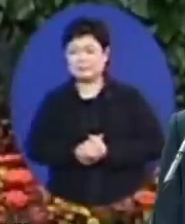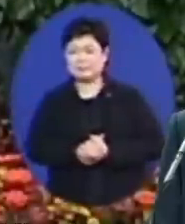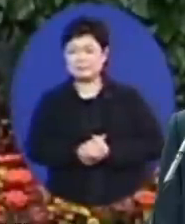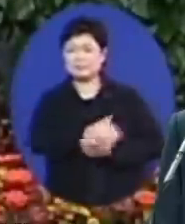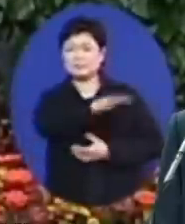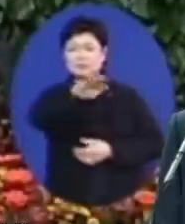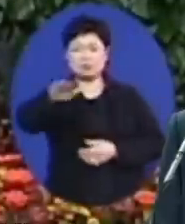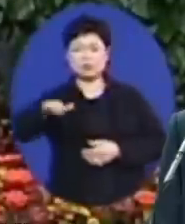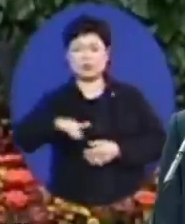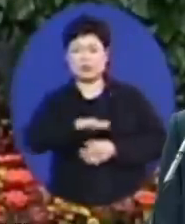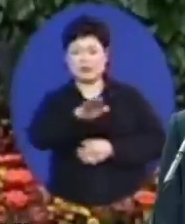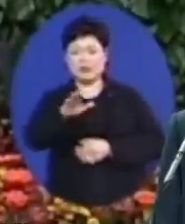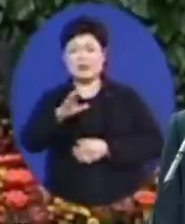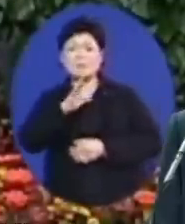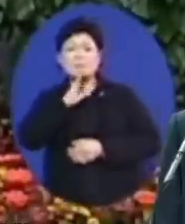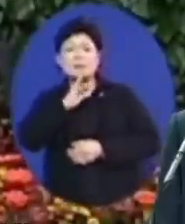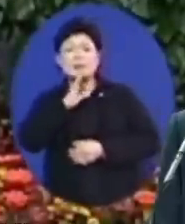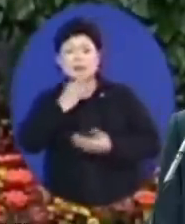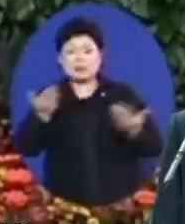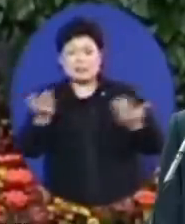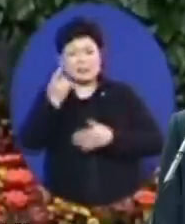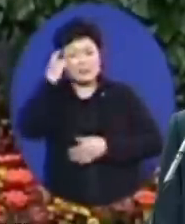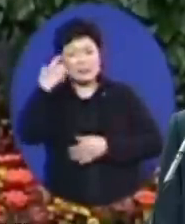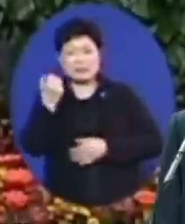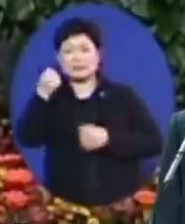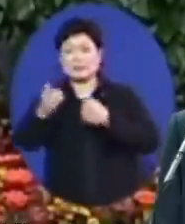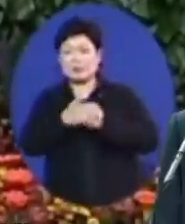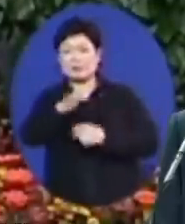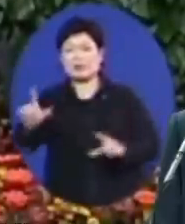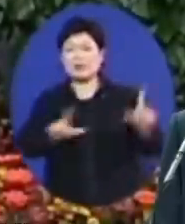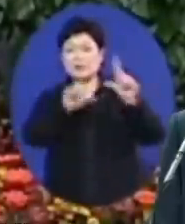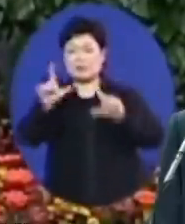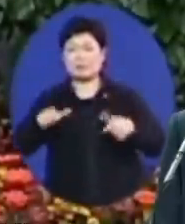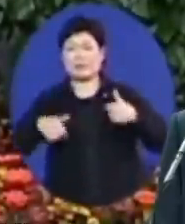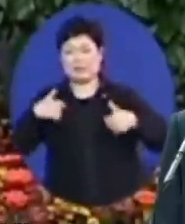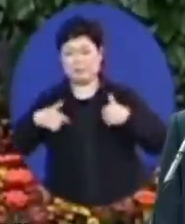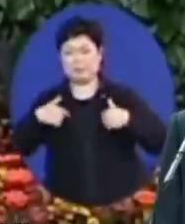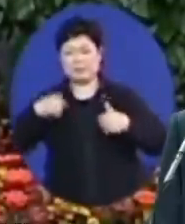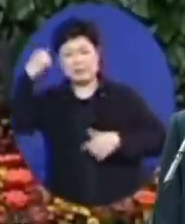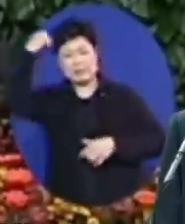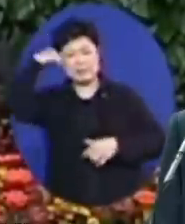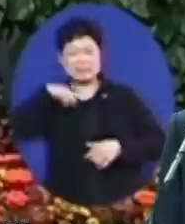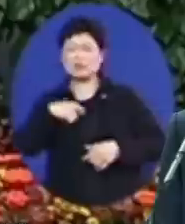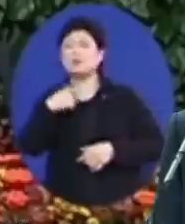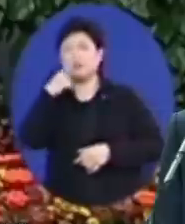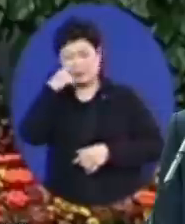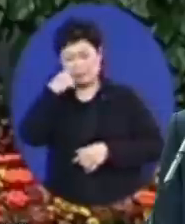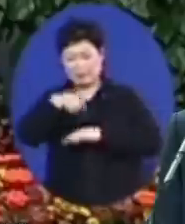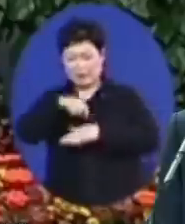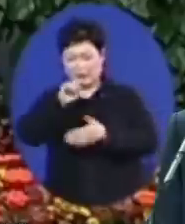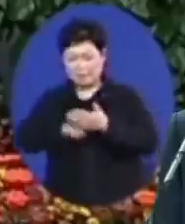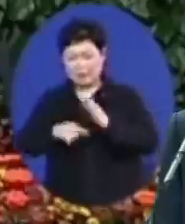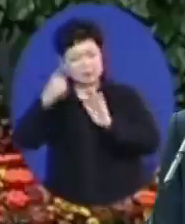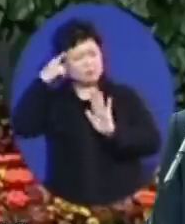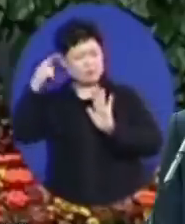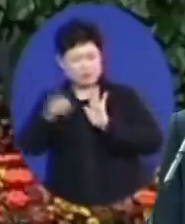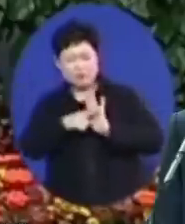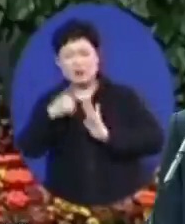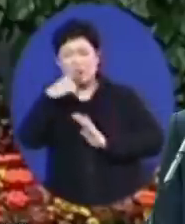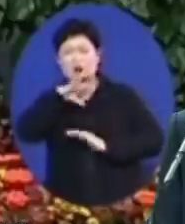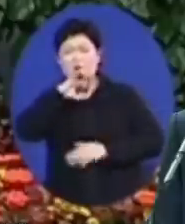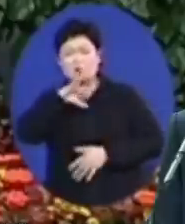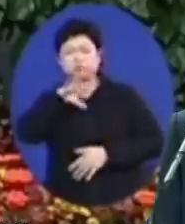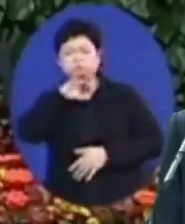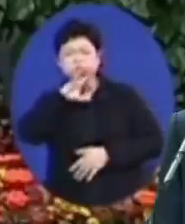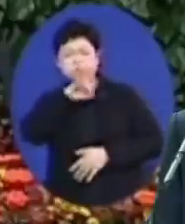우리가 당연한 것이라고 생각하기 때문에 우리 삶의 기쁨과 행복을 느끼지 못하는 것입니다. 마음이 부정적이 되며 원망과